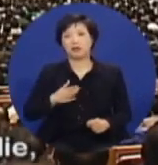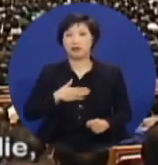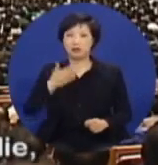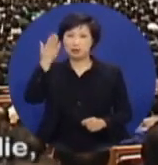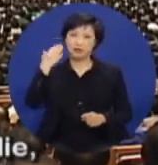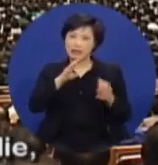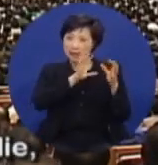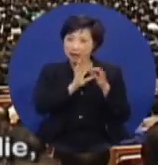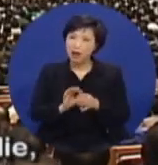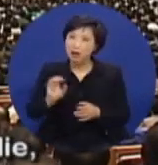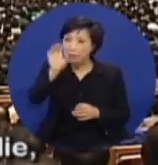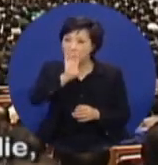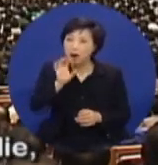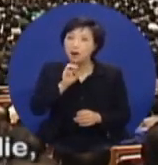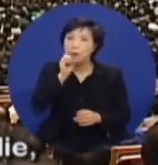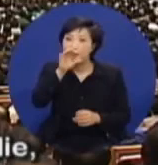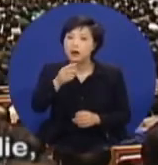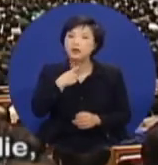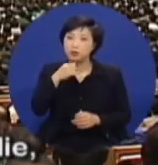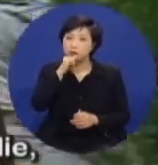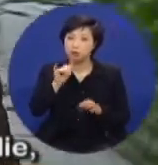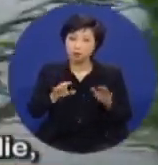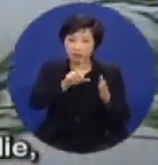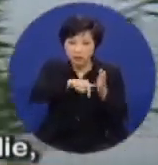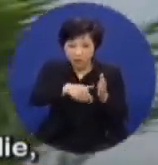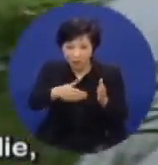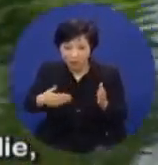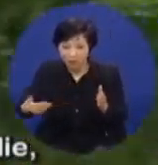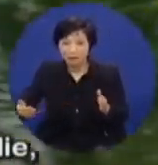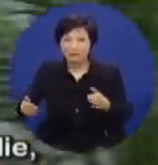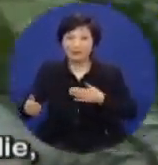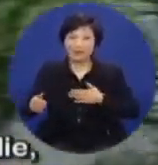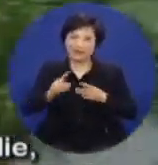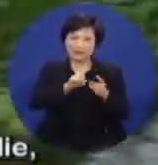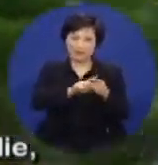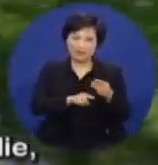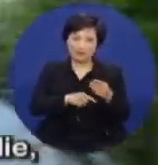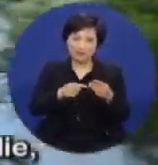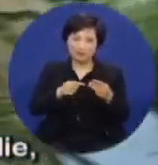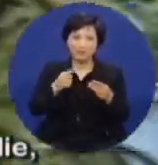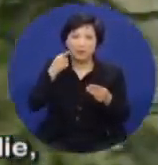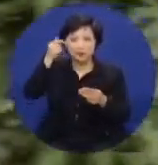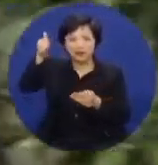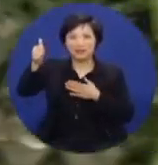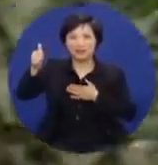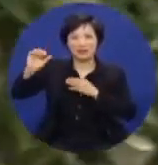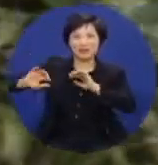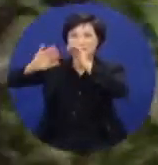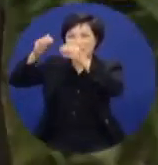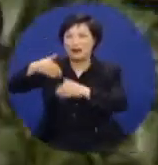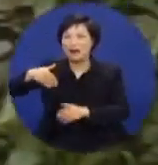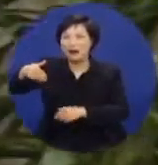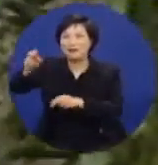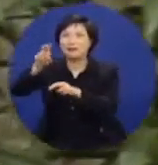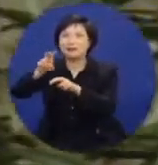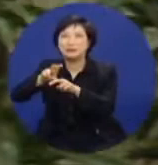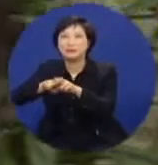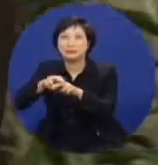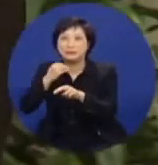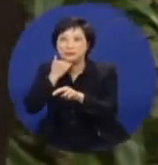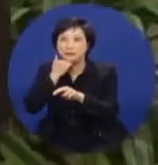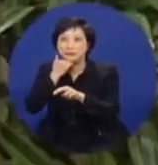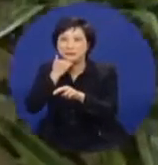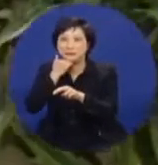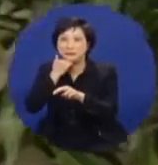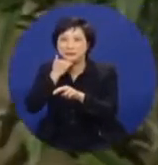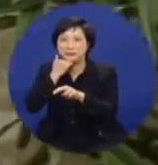단어 세월이 흘러 소 윤석전 목사가 청구 까서 아 아니 안 줘서